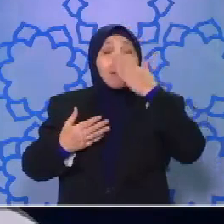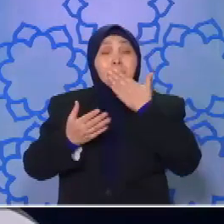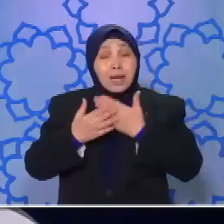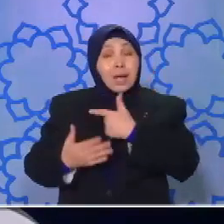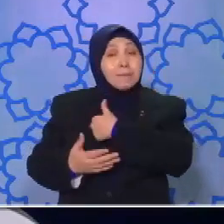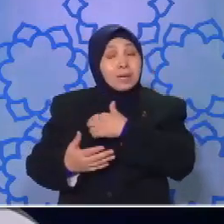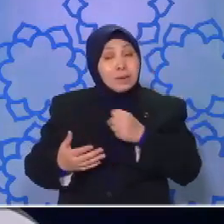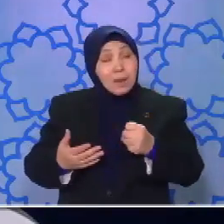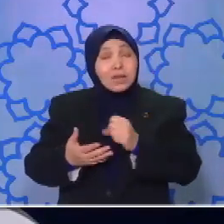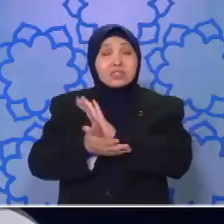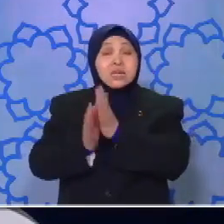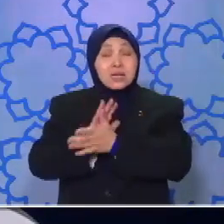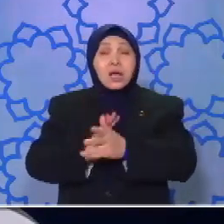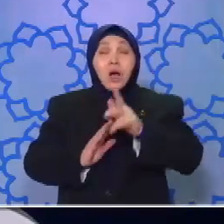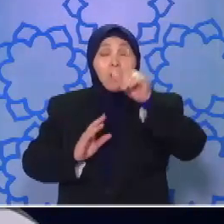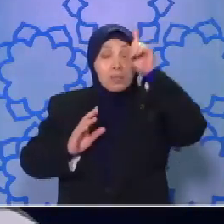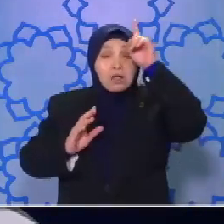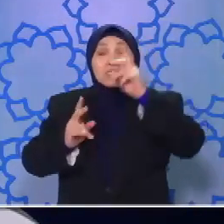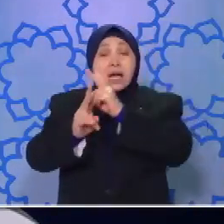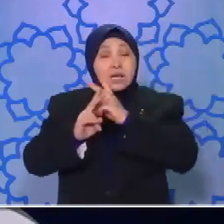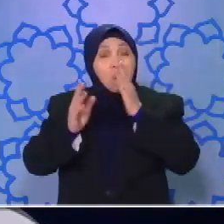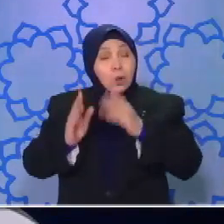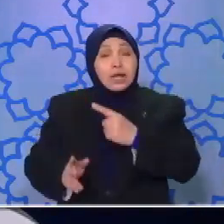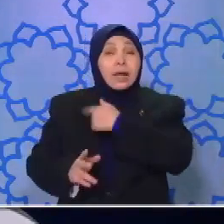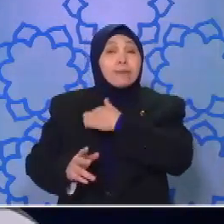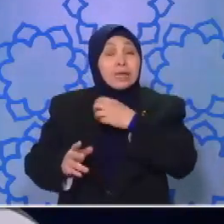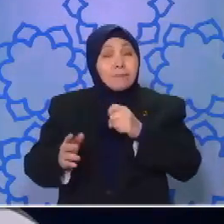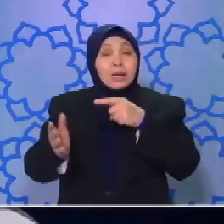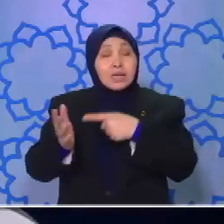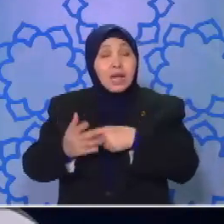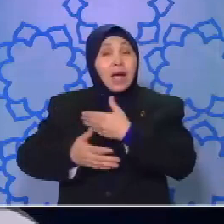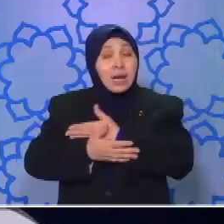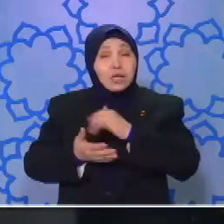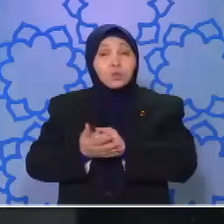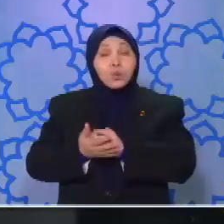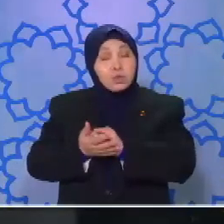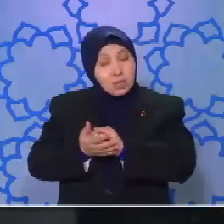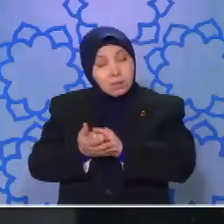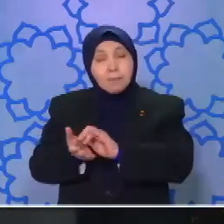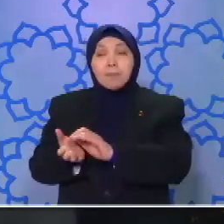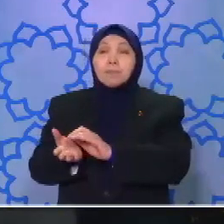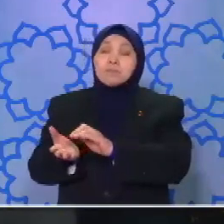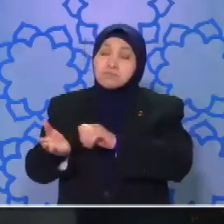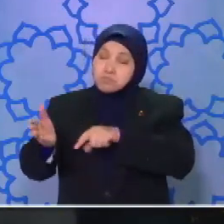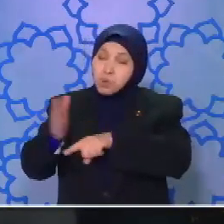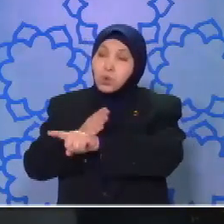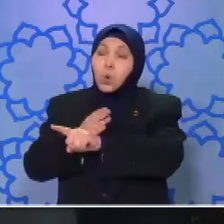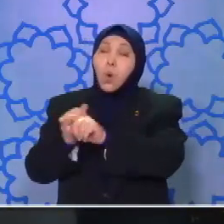beriman, maka Allah jaga orang beriman ini. Anaknya itu dimatikanlah maksudnya, dibunuh